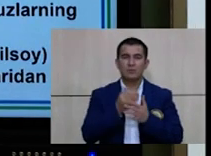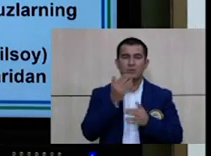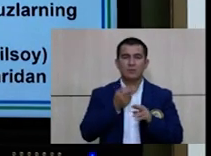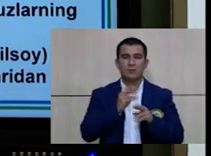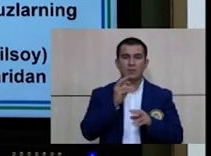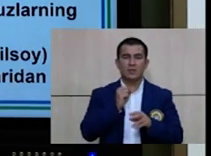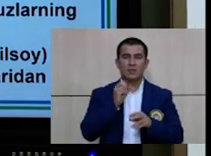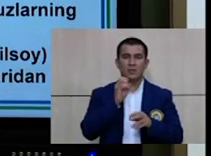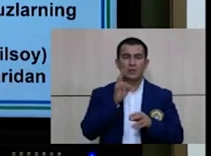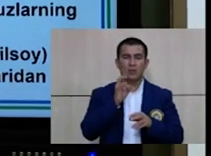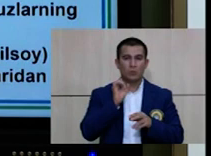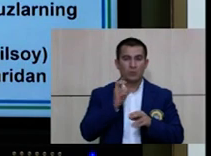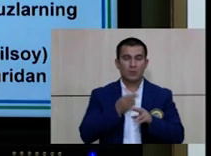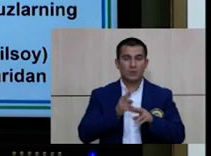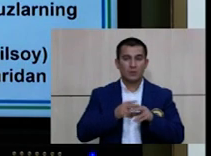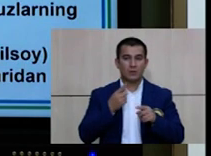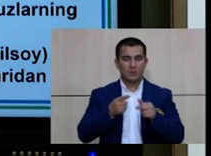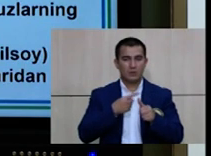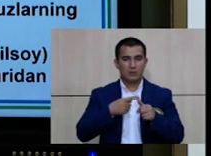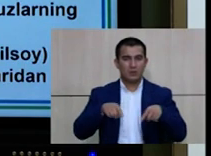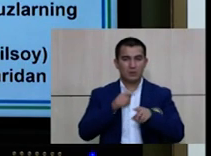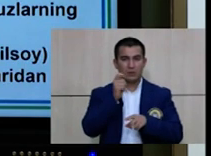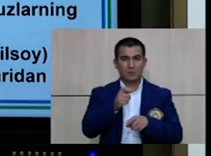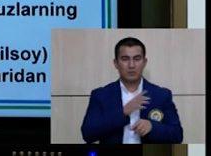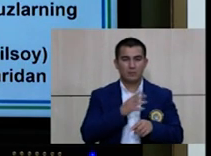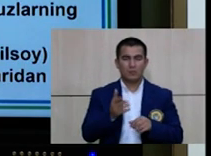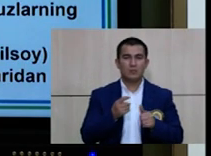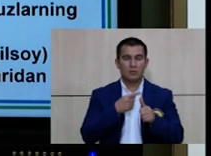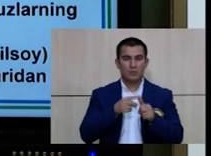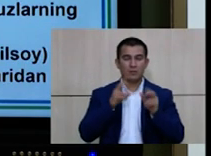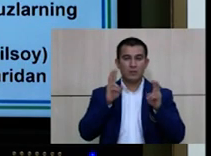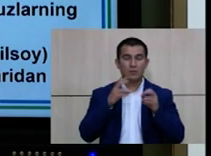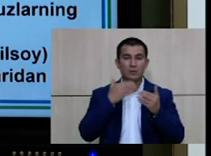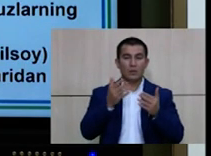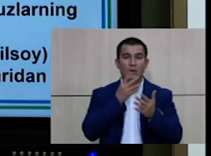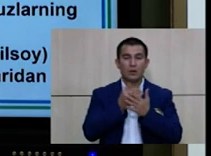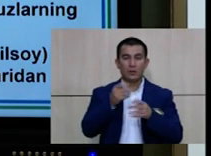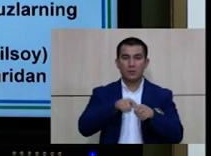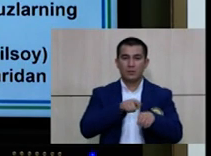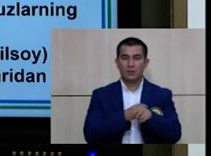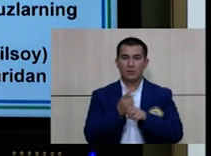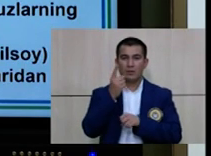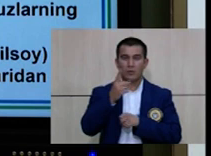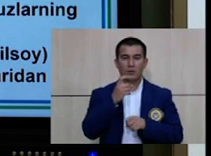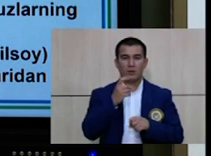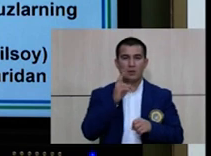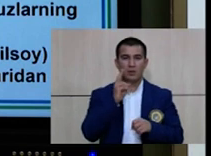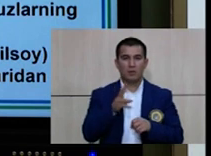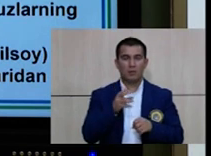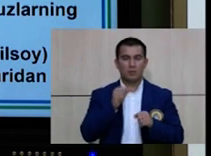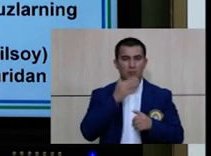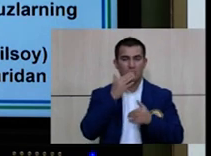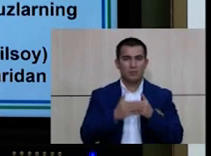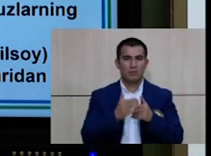janubiy yonbag'ridan shu nom bilan boshlanadi. Uning uzunligi 100 kilometr